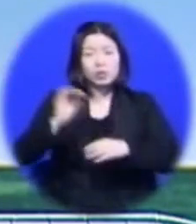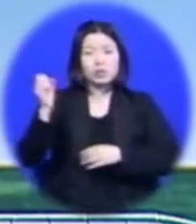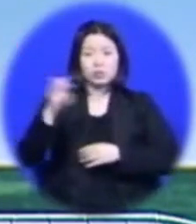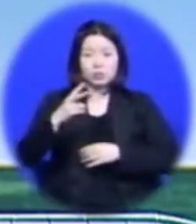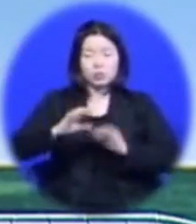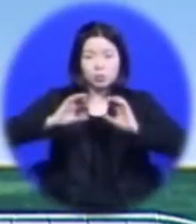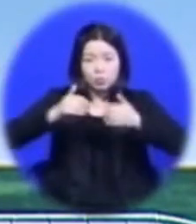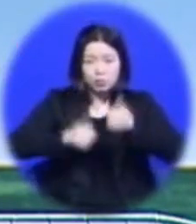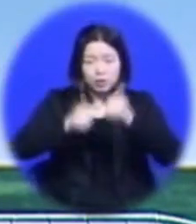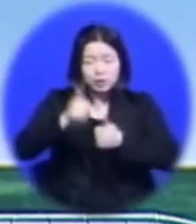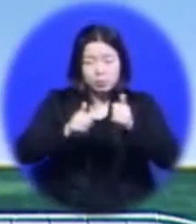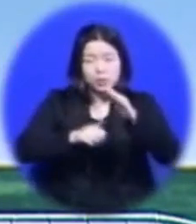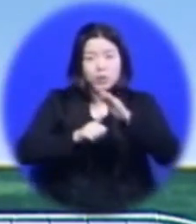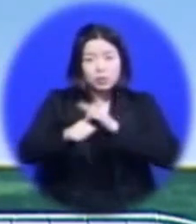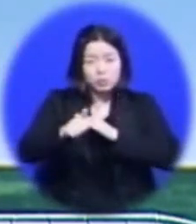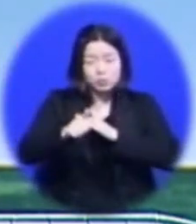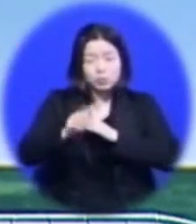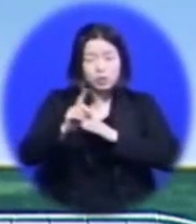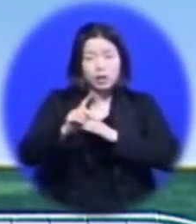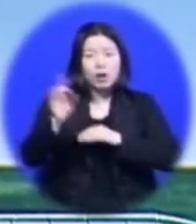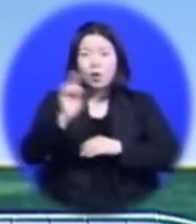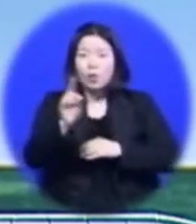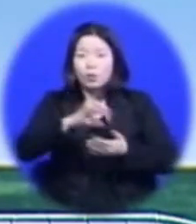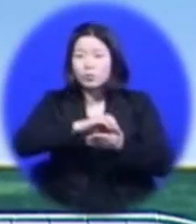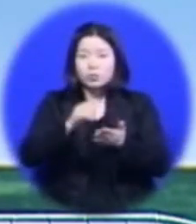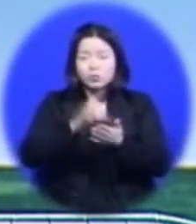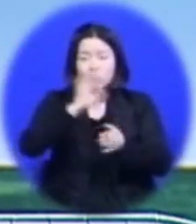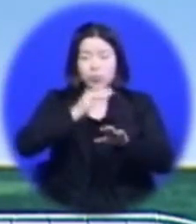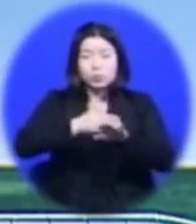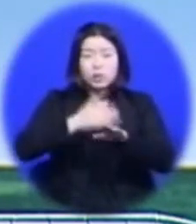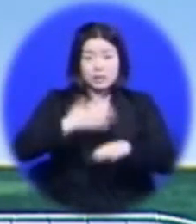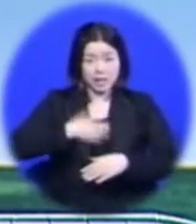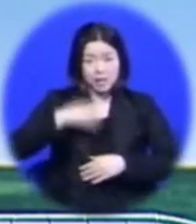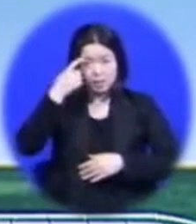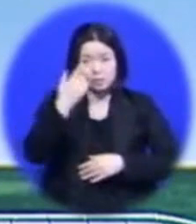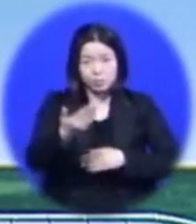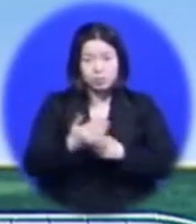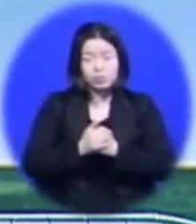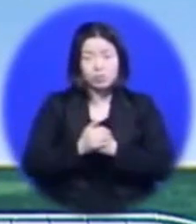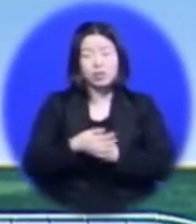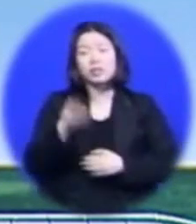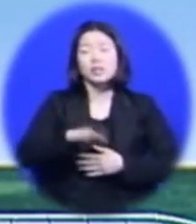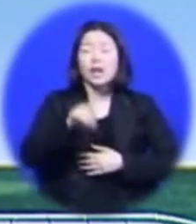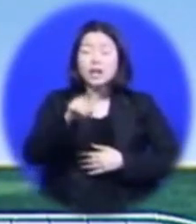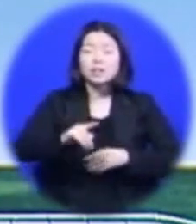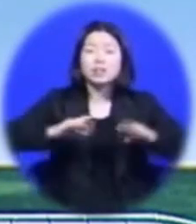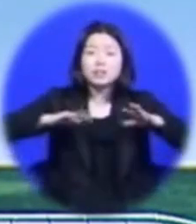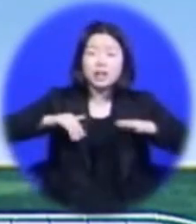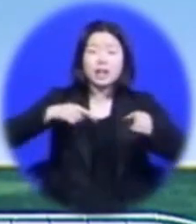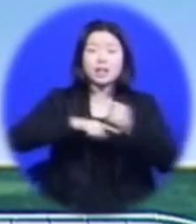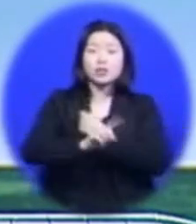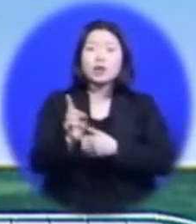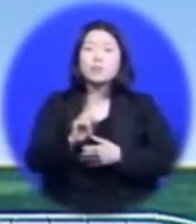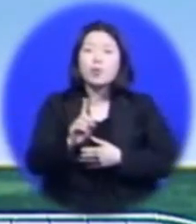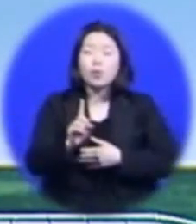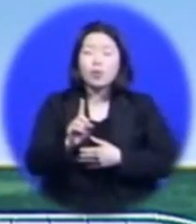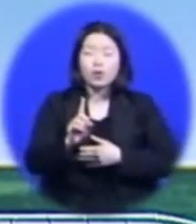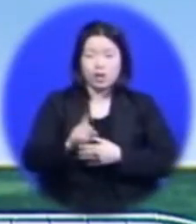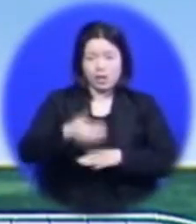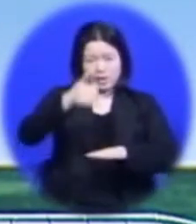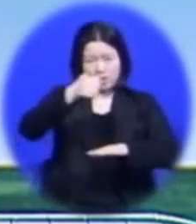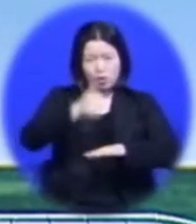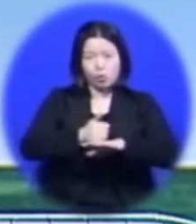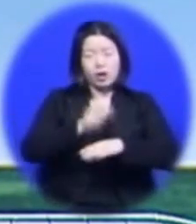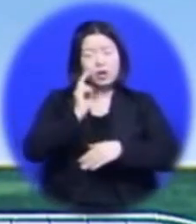하게 되는지 여러분 다 아시죠? 그런데 그것을 자랑하는 이유가 뭐죠? 결과가 너무